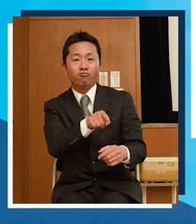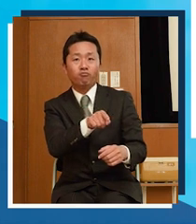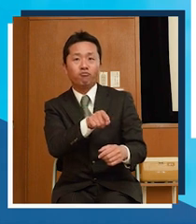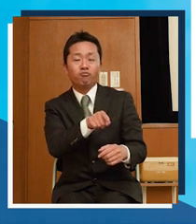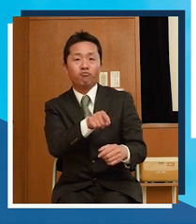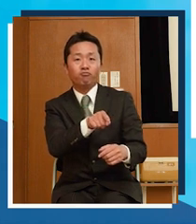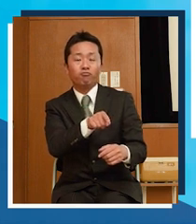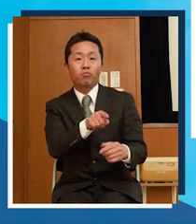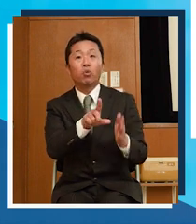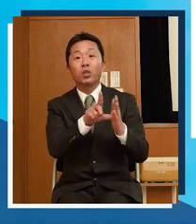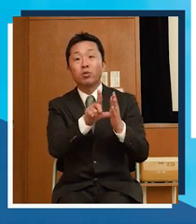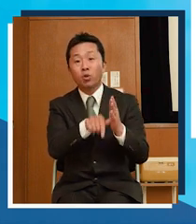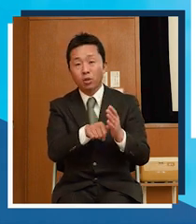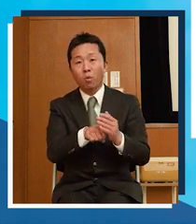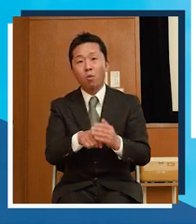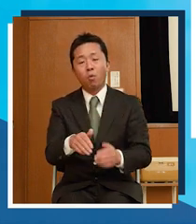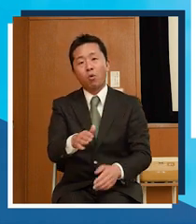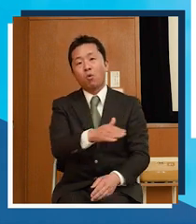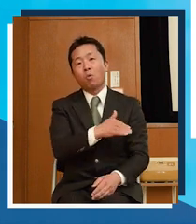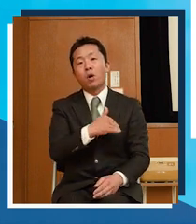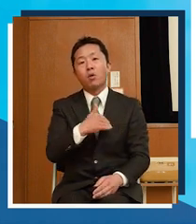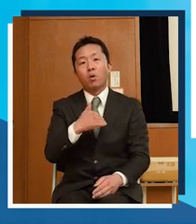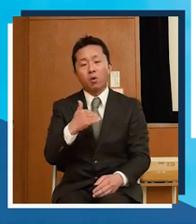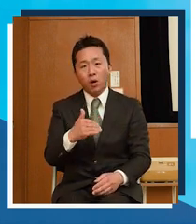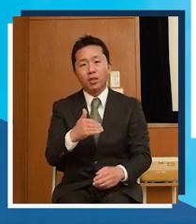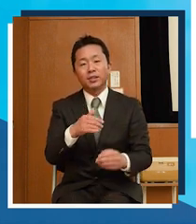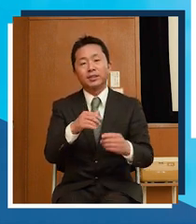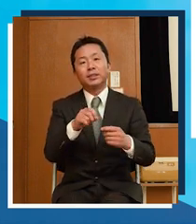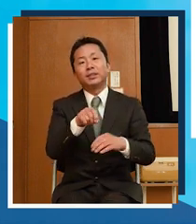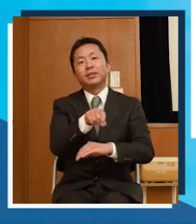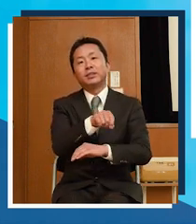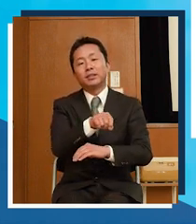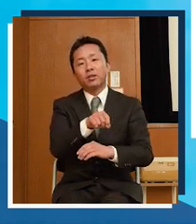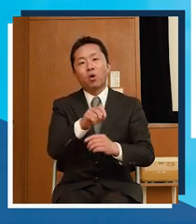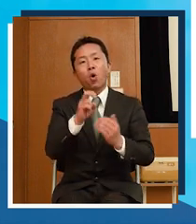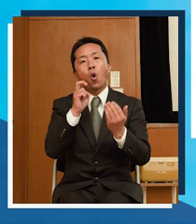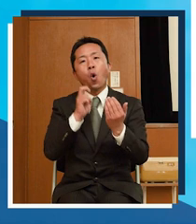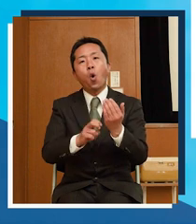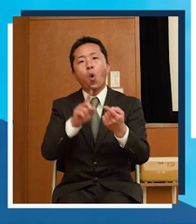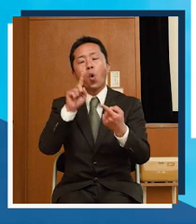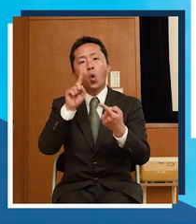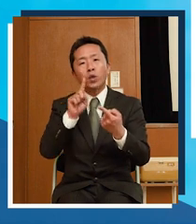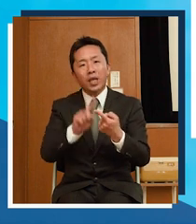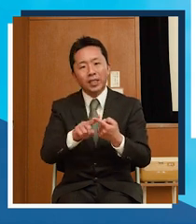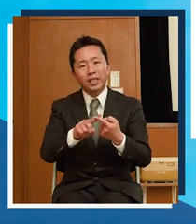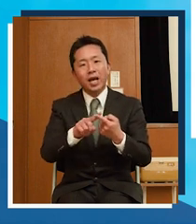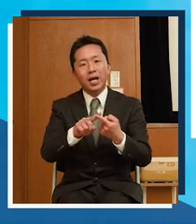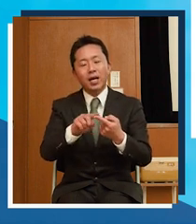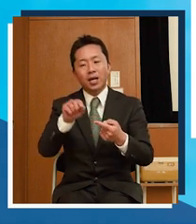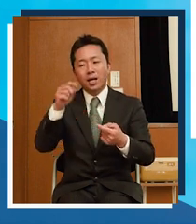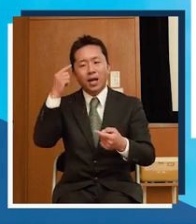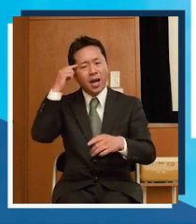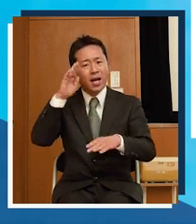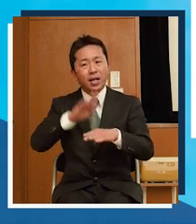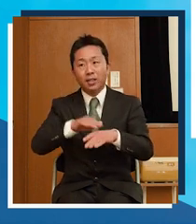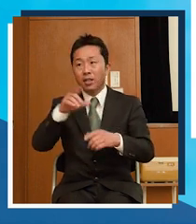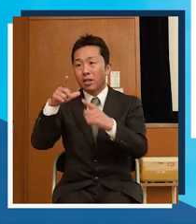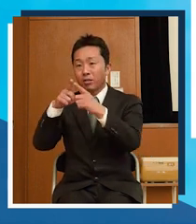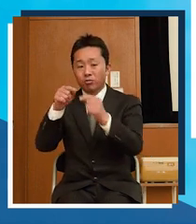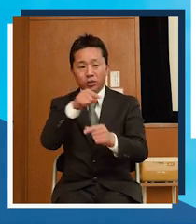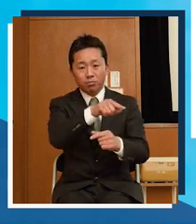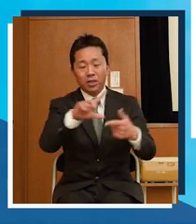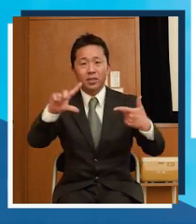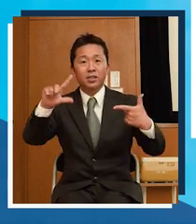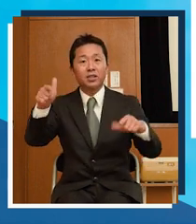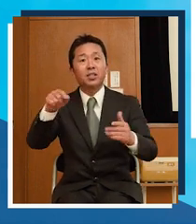事務においても我々は当該事務所について法的な解釈が異なった場合私たちは法律の